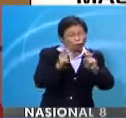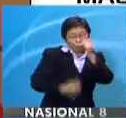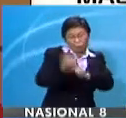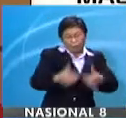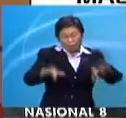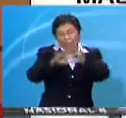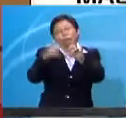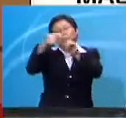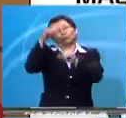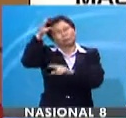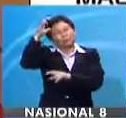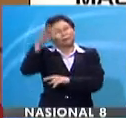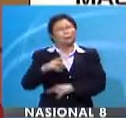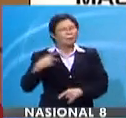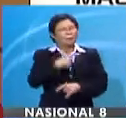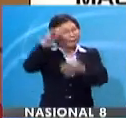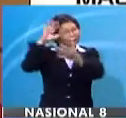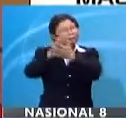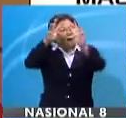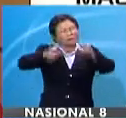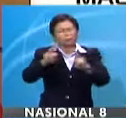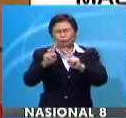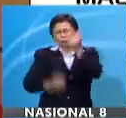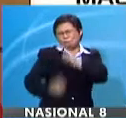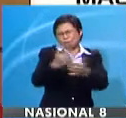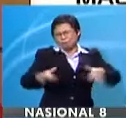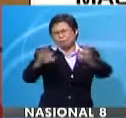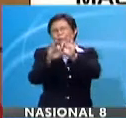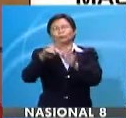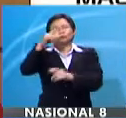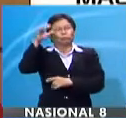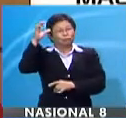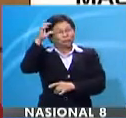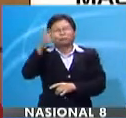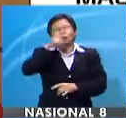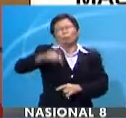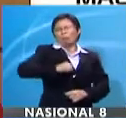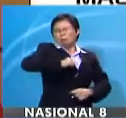very important to China. So there is no need for any confrontational